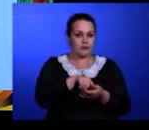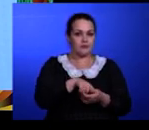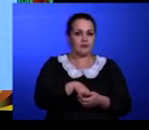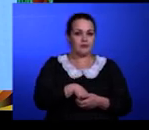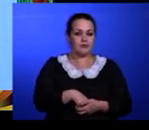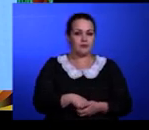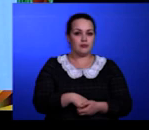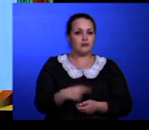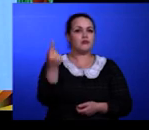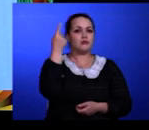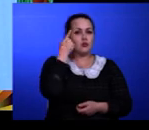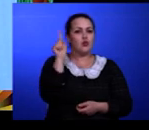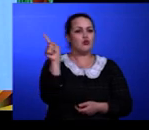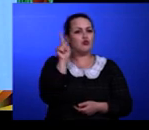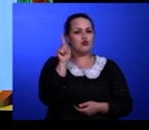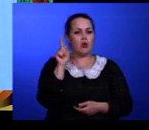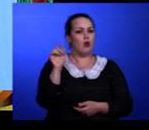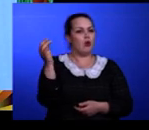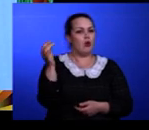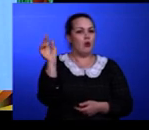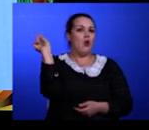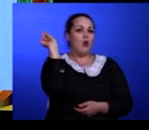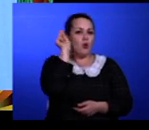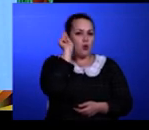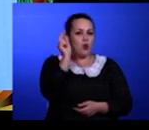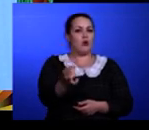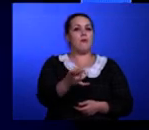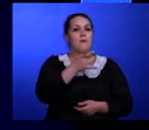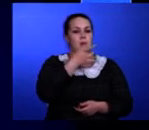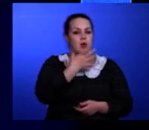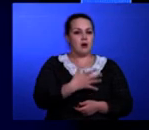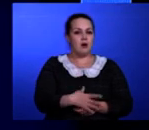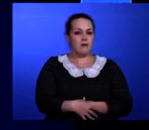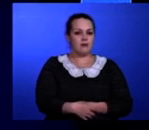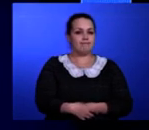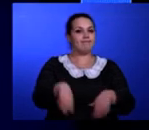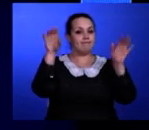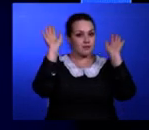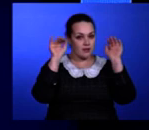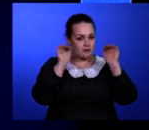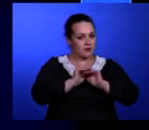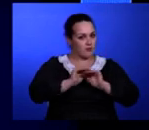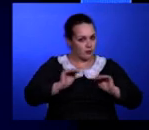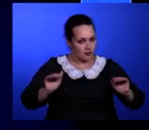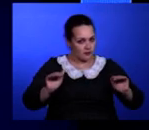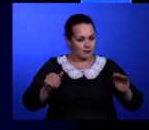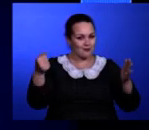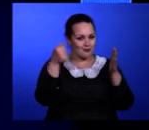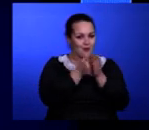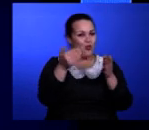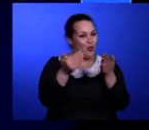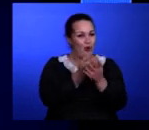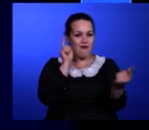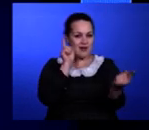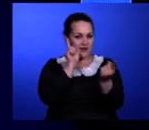я думаю что вам урок понравился до свидания ребята до новых